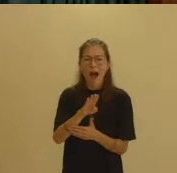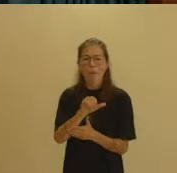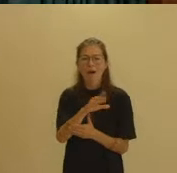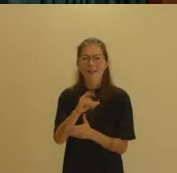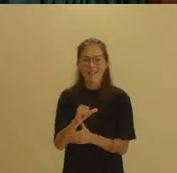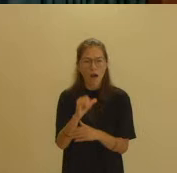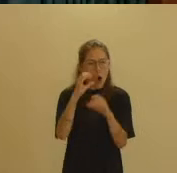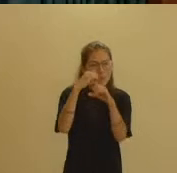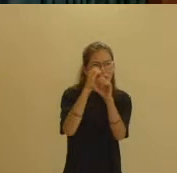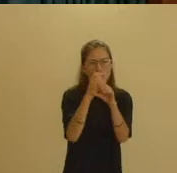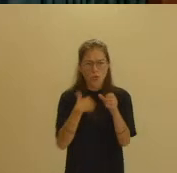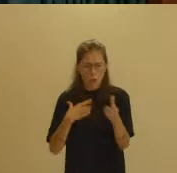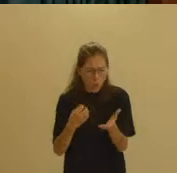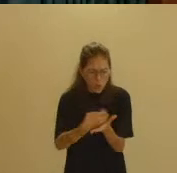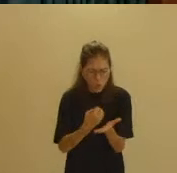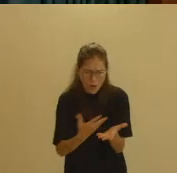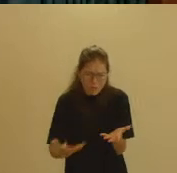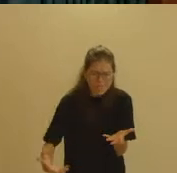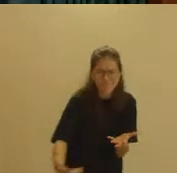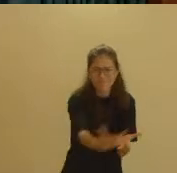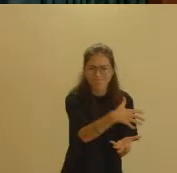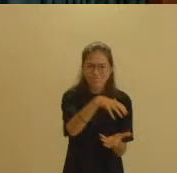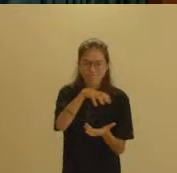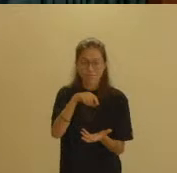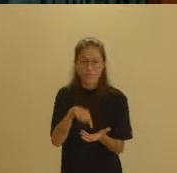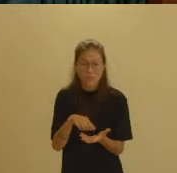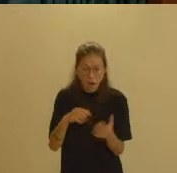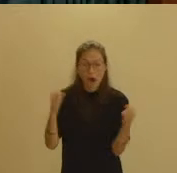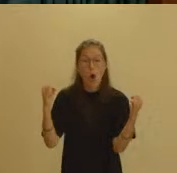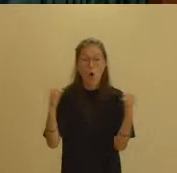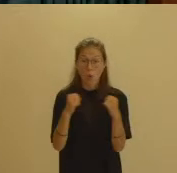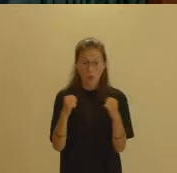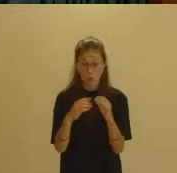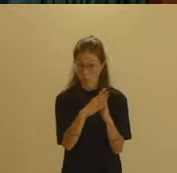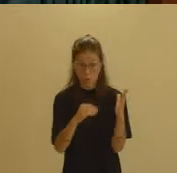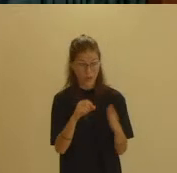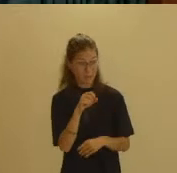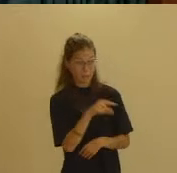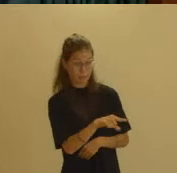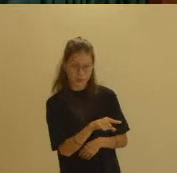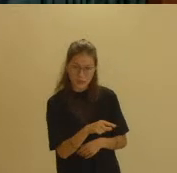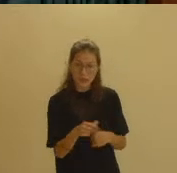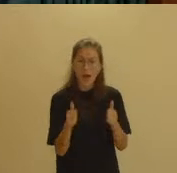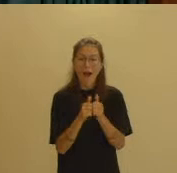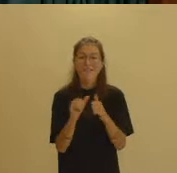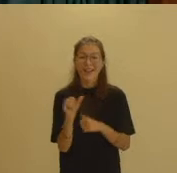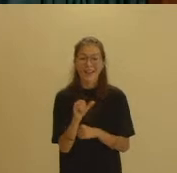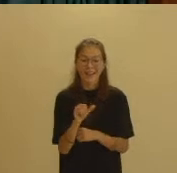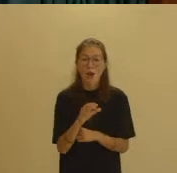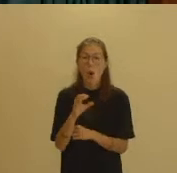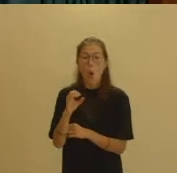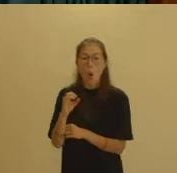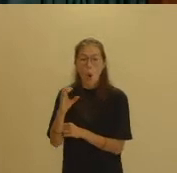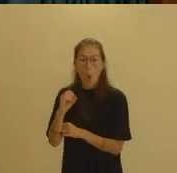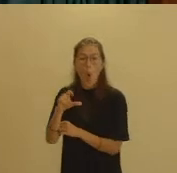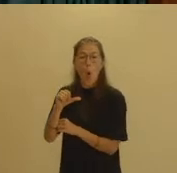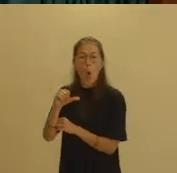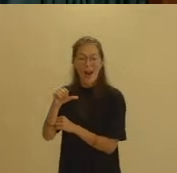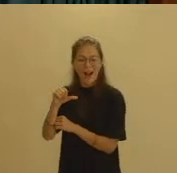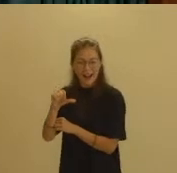Côte Basque, convention type et projet de convention de partenariat entre l'OCA et la communauté